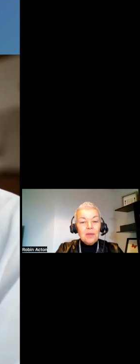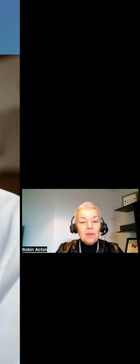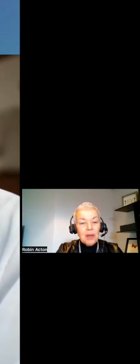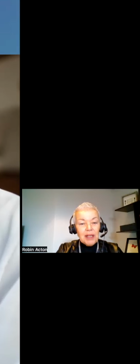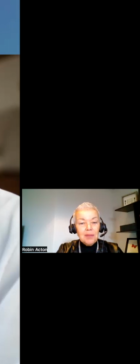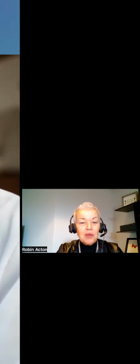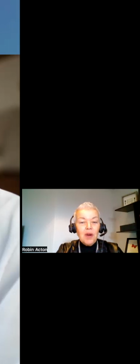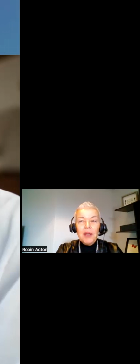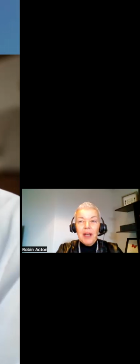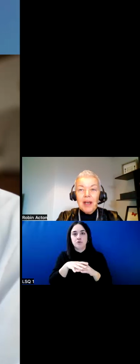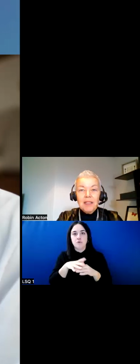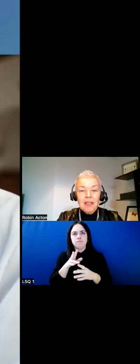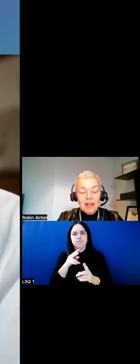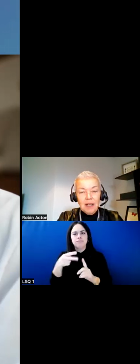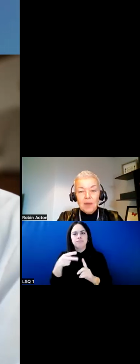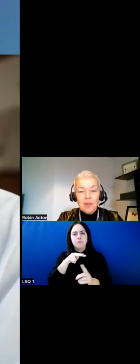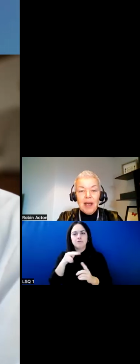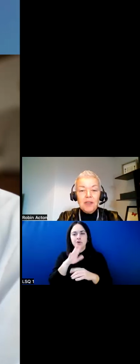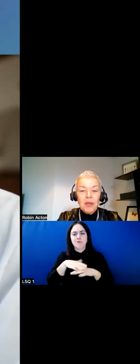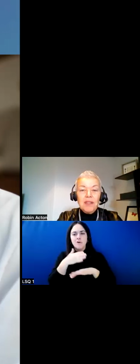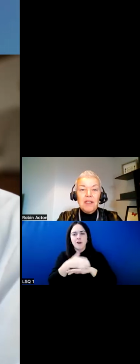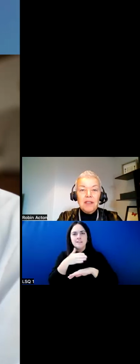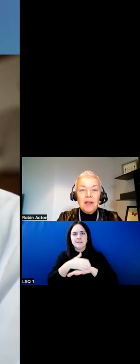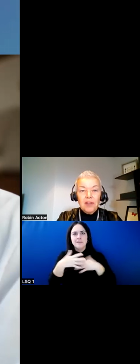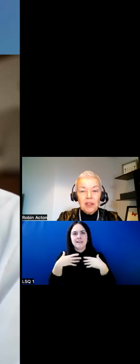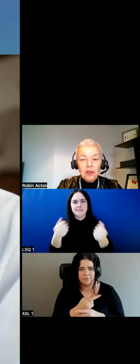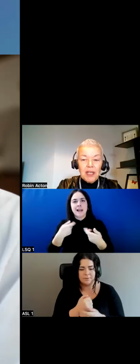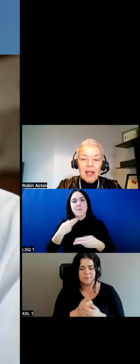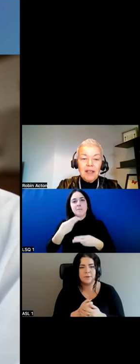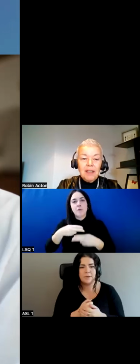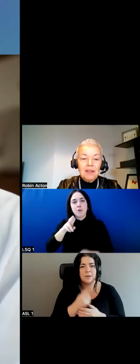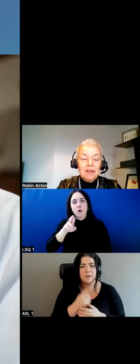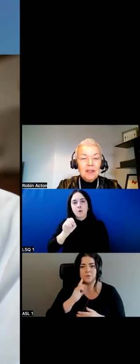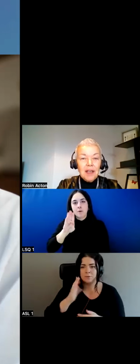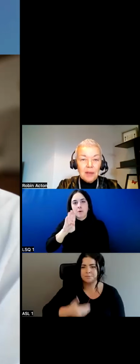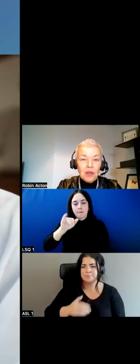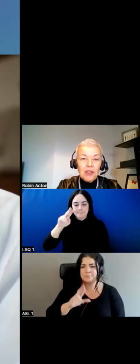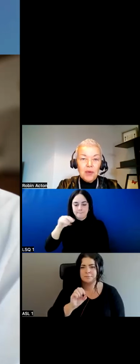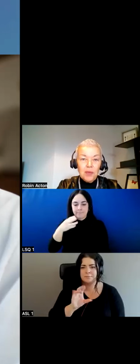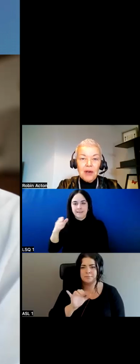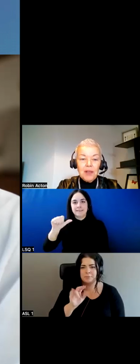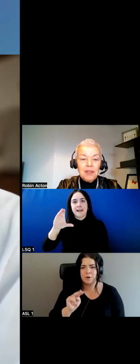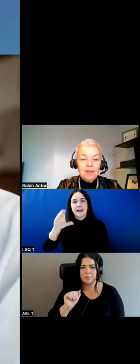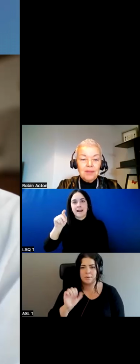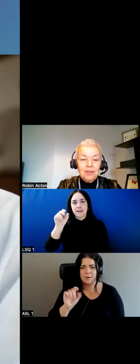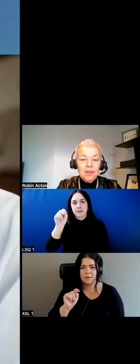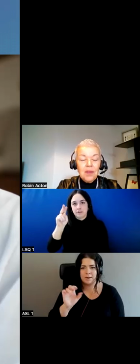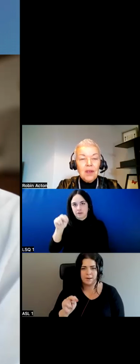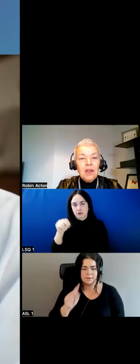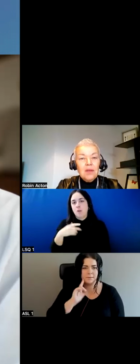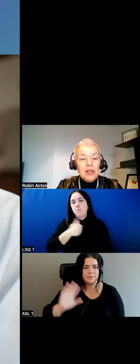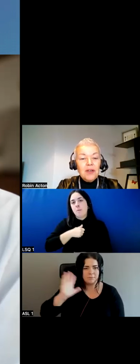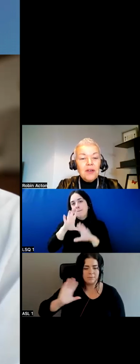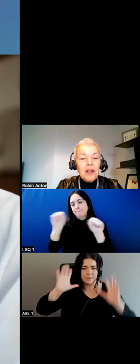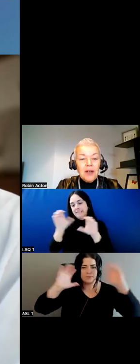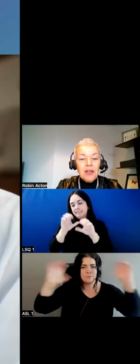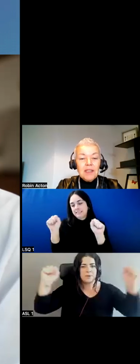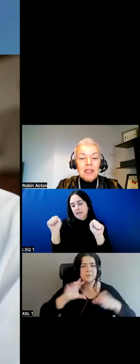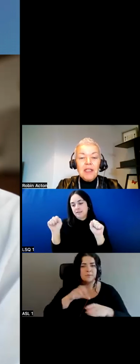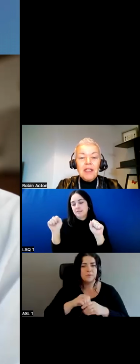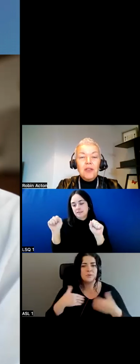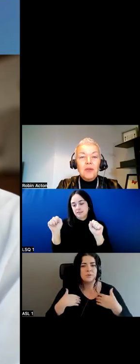position d'Inclusion Canada sur l'accès aux soins de santé. Je m'appelle Robin Acton, je suis la présidente sortante d'Inclusion Canada. Je suis aussi un